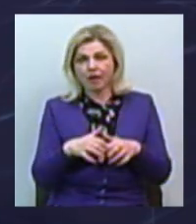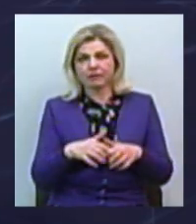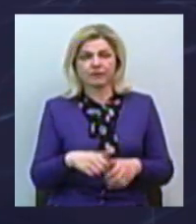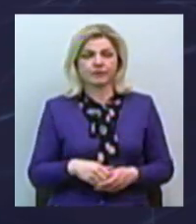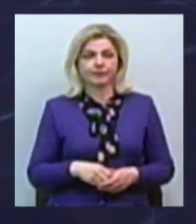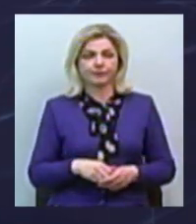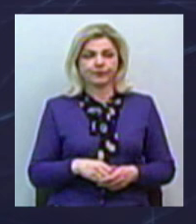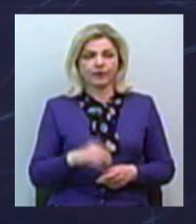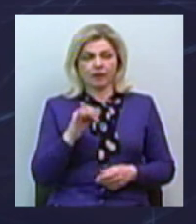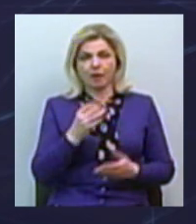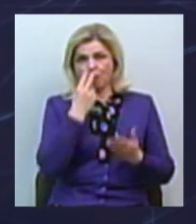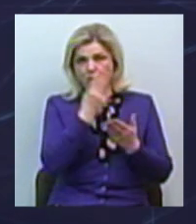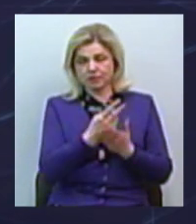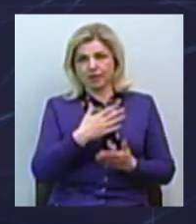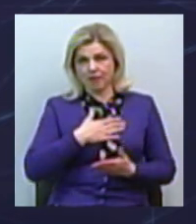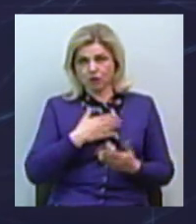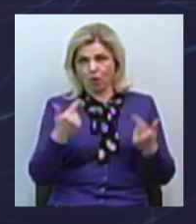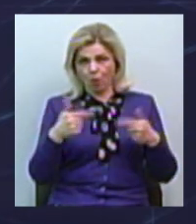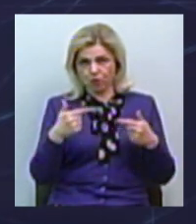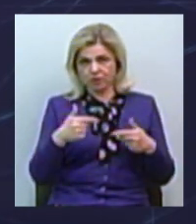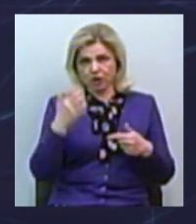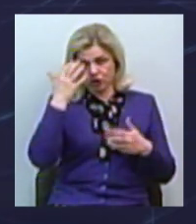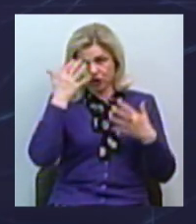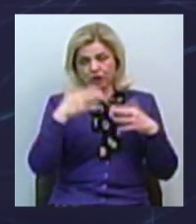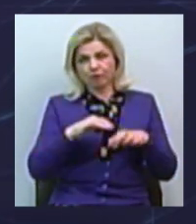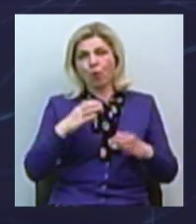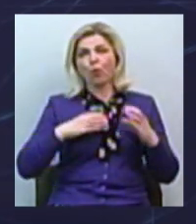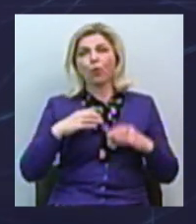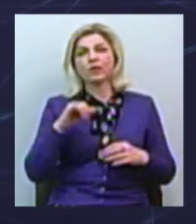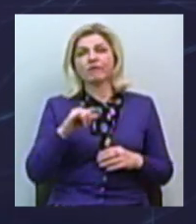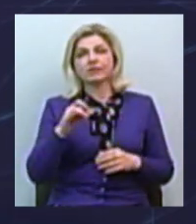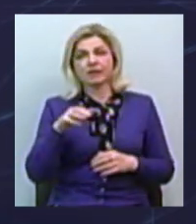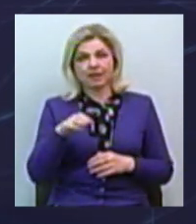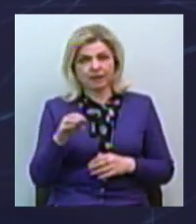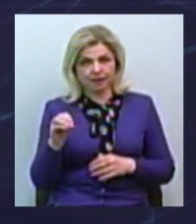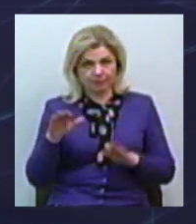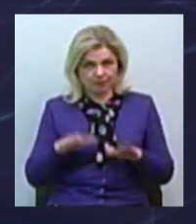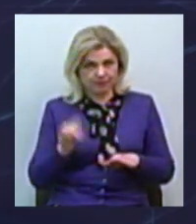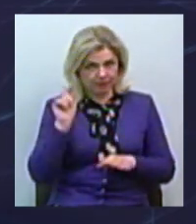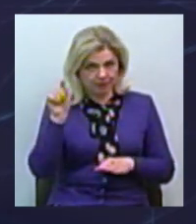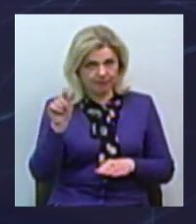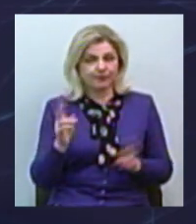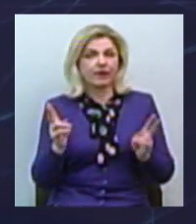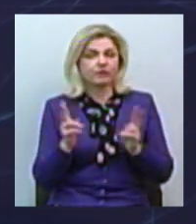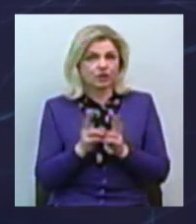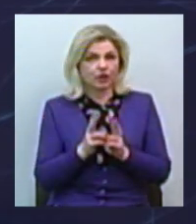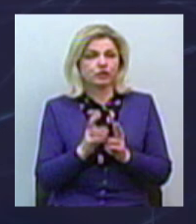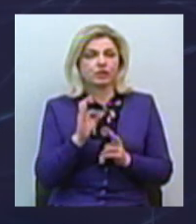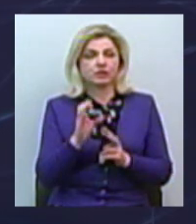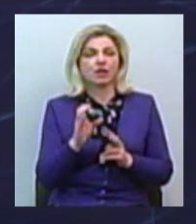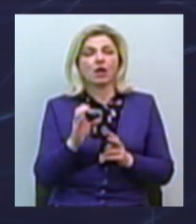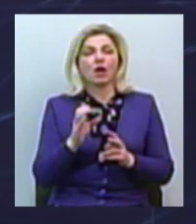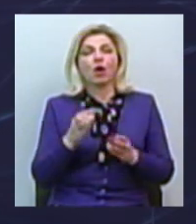вже презентували нашим гостям сьогодні у Чорноморському національному університеті. Зустріч з Національним